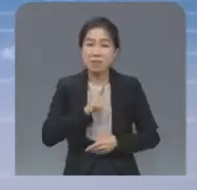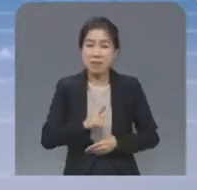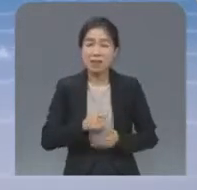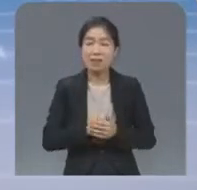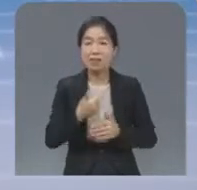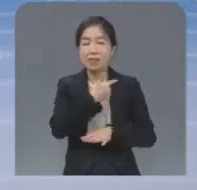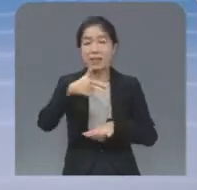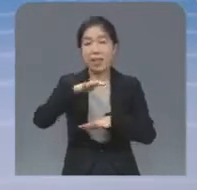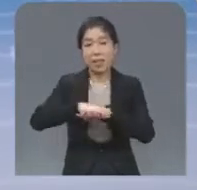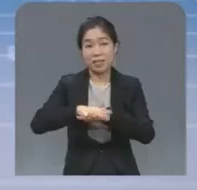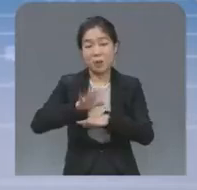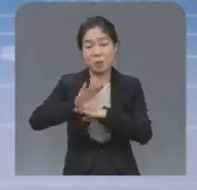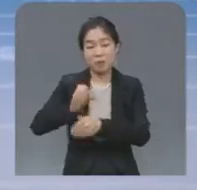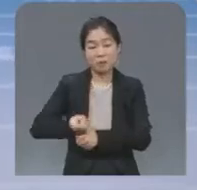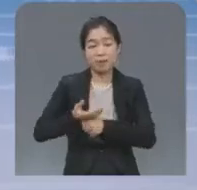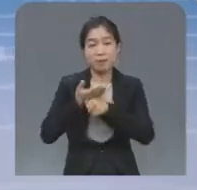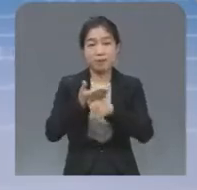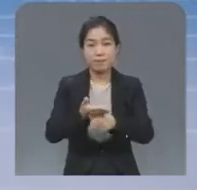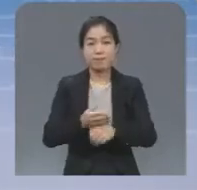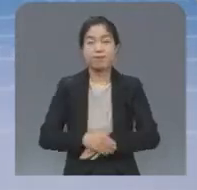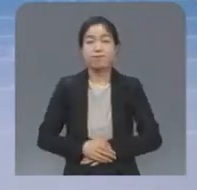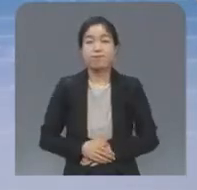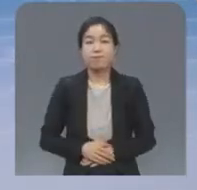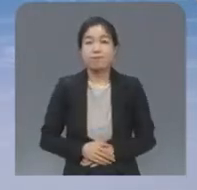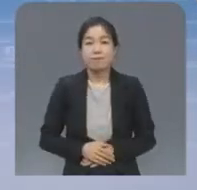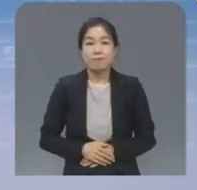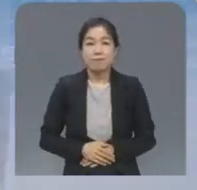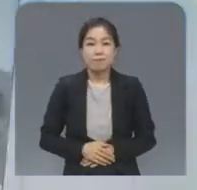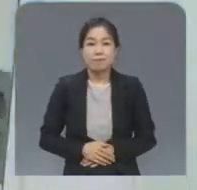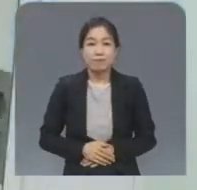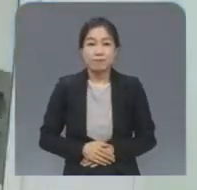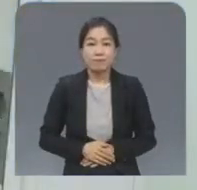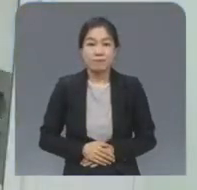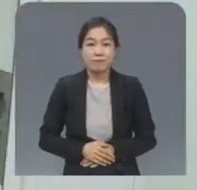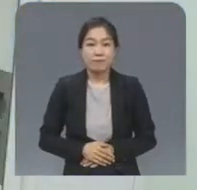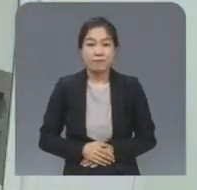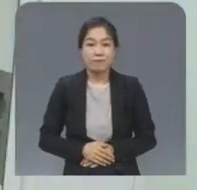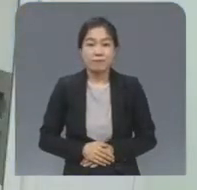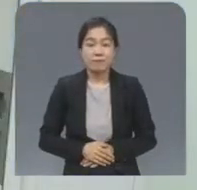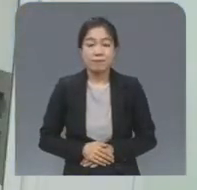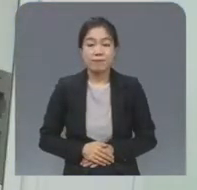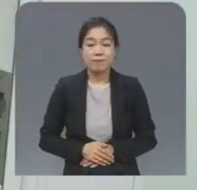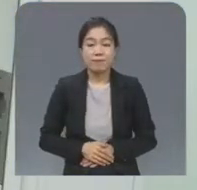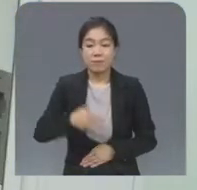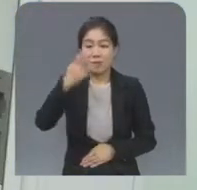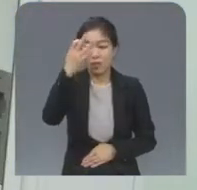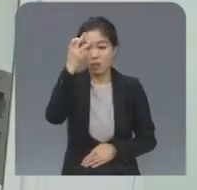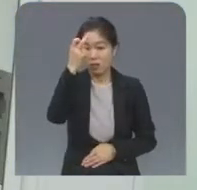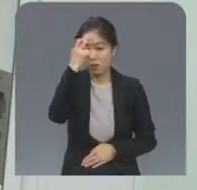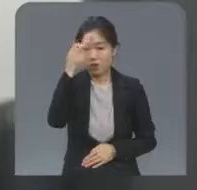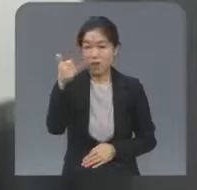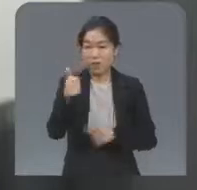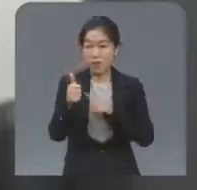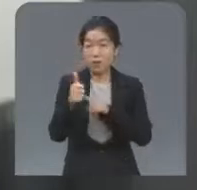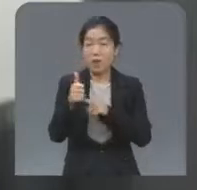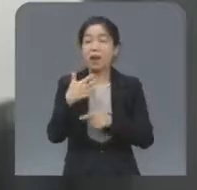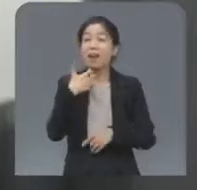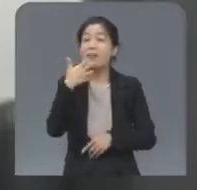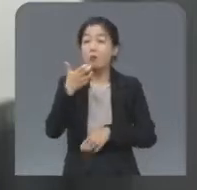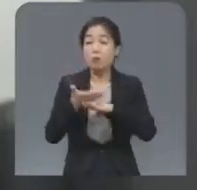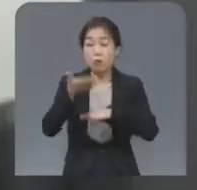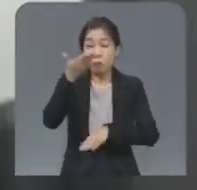대전방송 전국 황정환 기자입니다. 최정원 씨는 80살이 넘은 나이에도